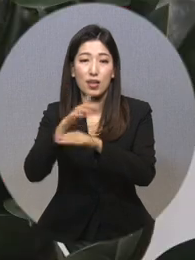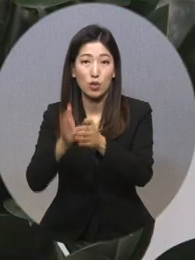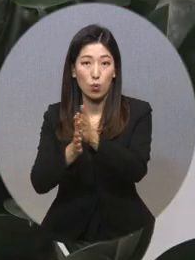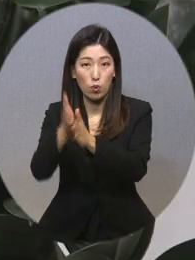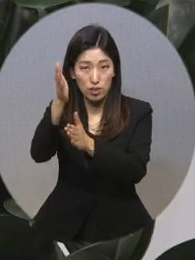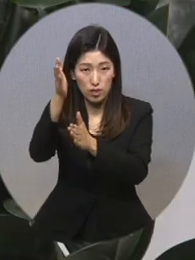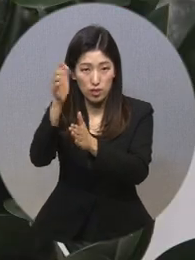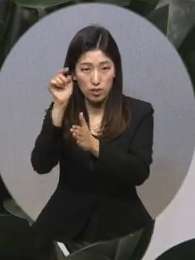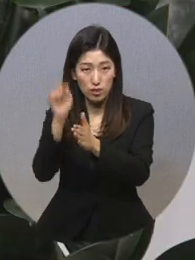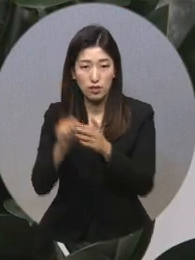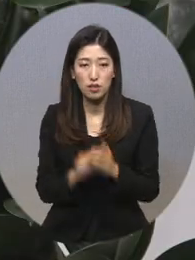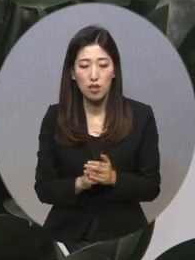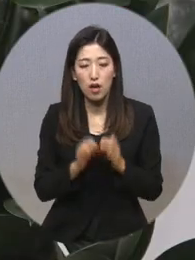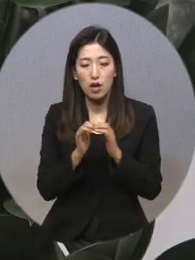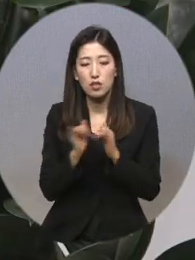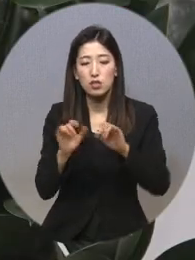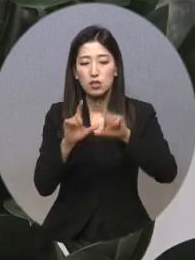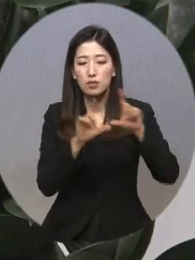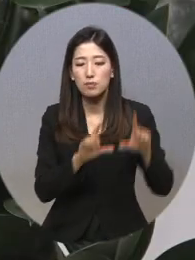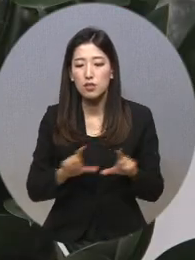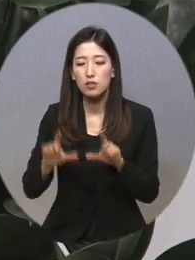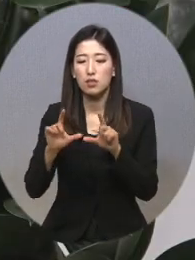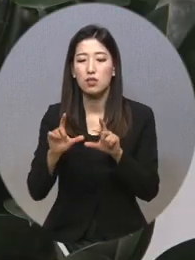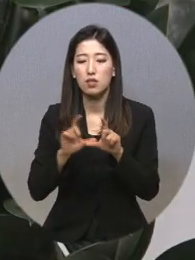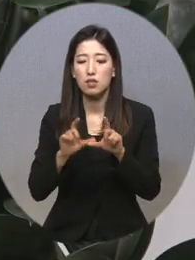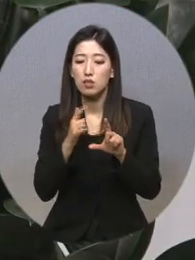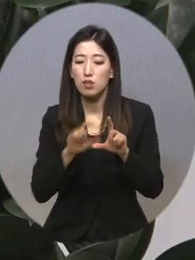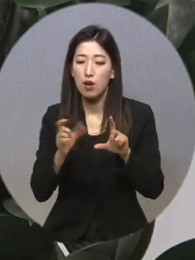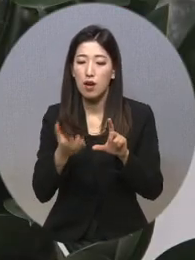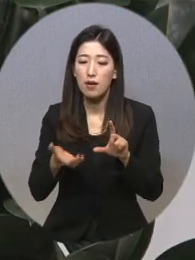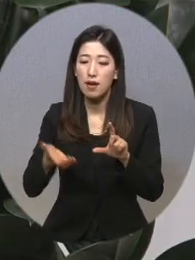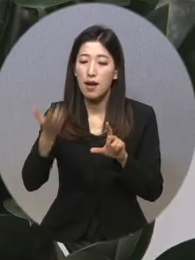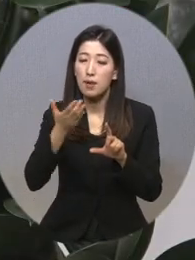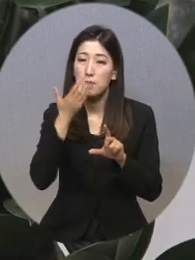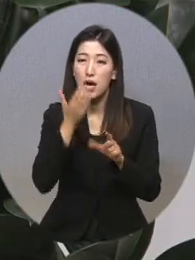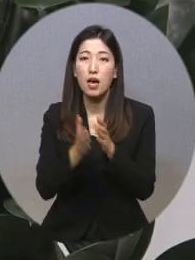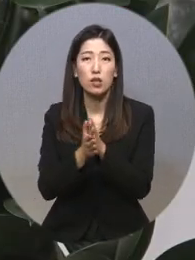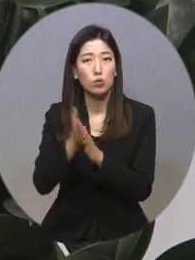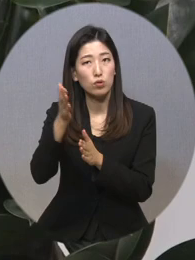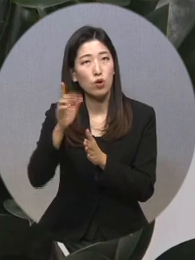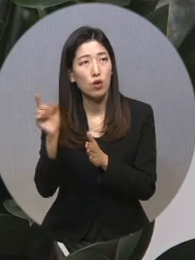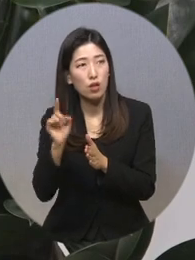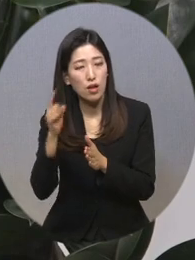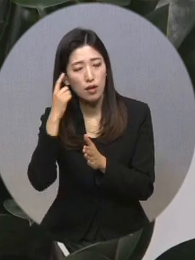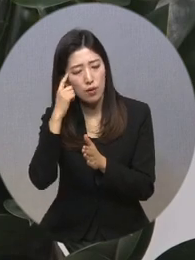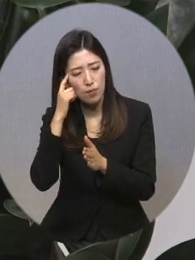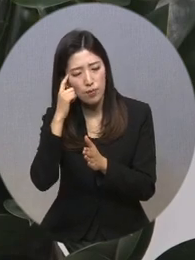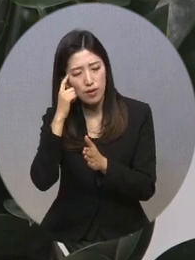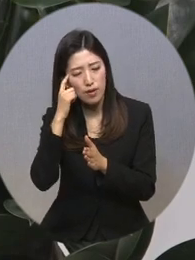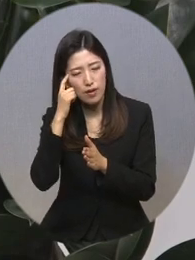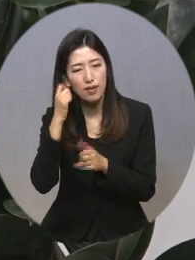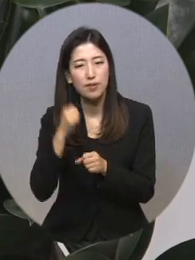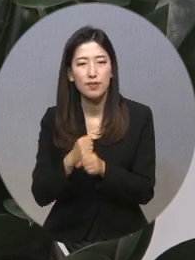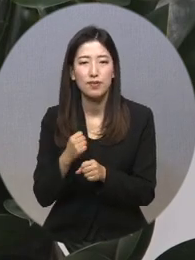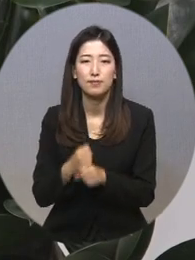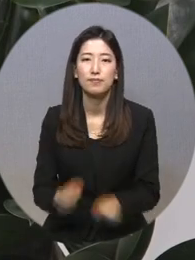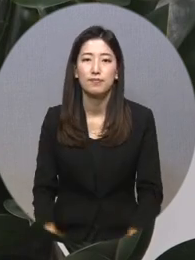또 시민들의 삶이 더 풍요로운 도시가 어떤 도시일까라고 하는 것들을 같이 고민을